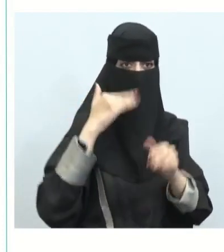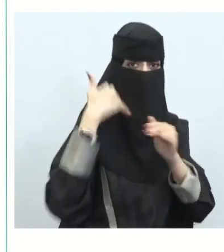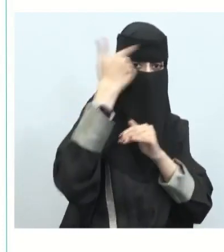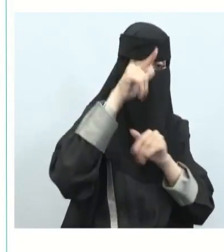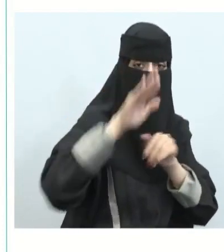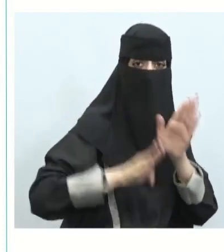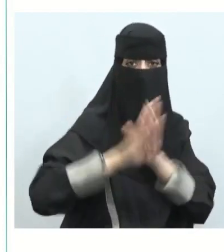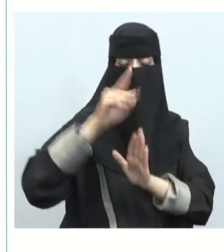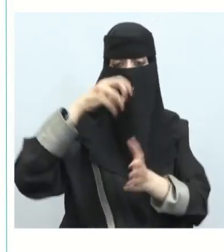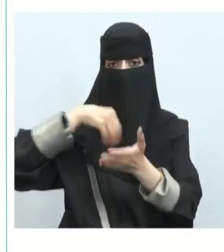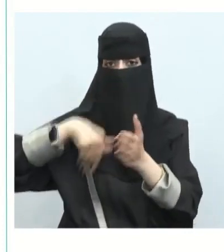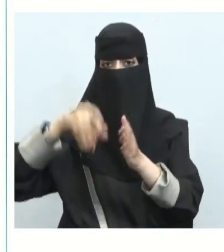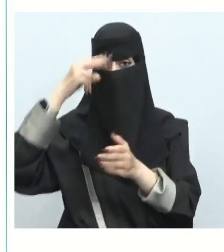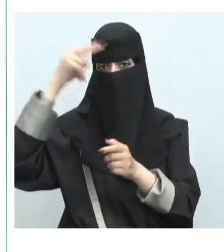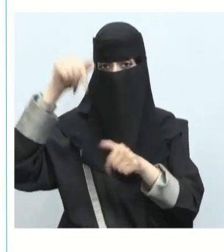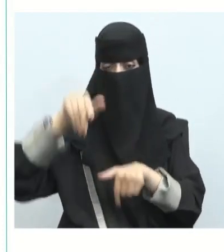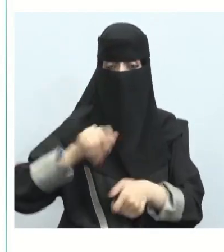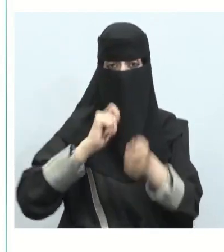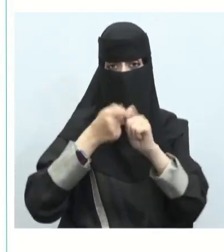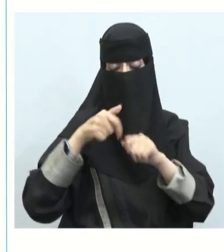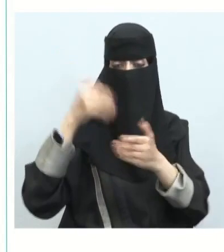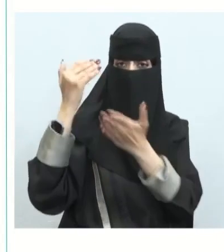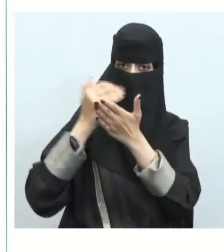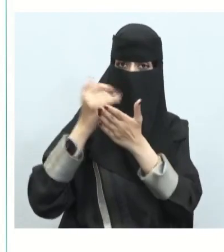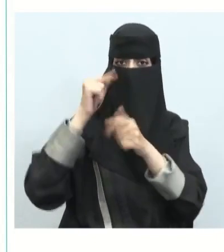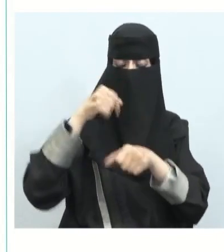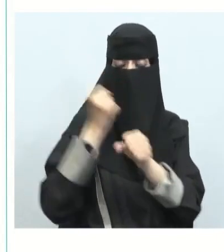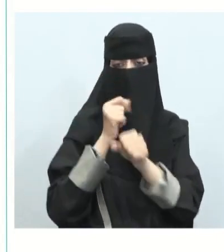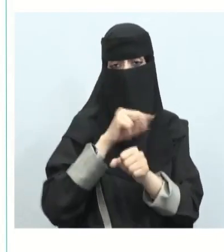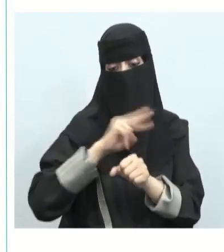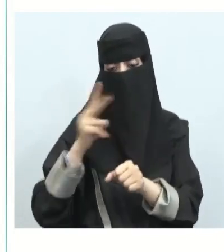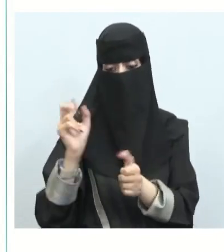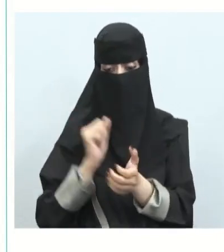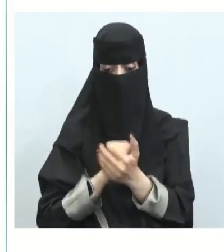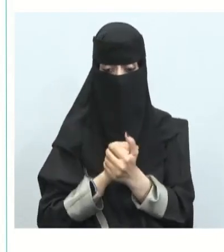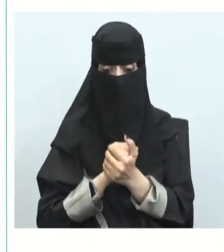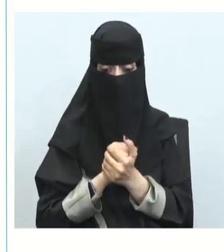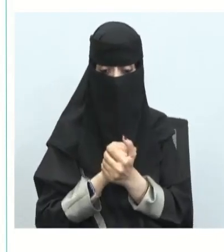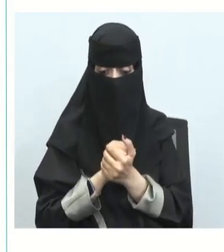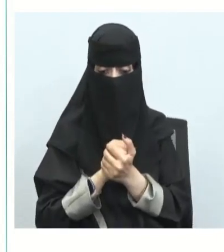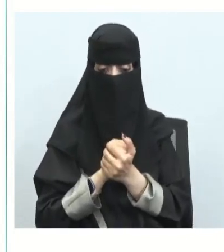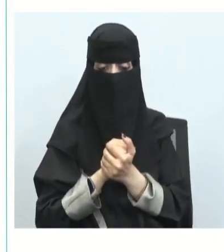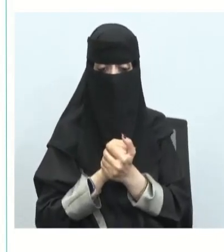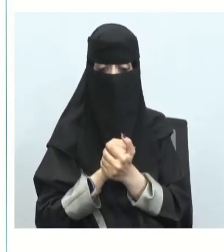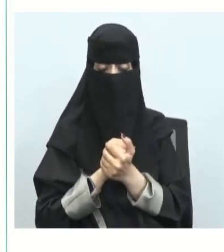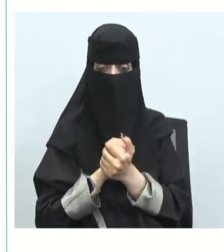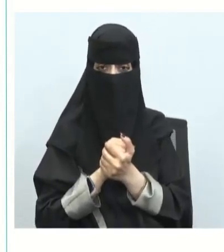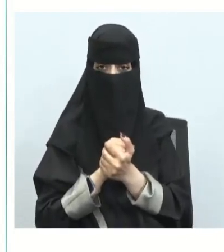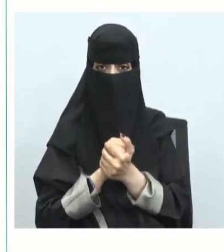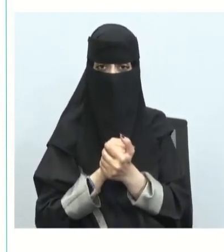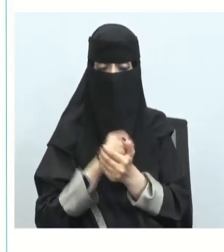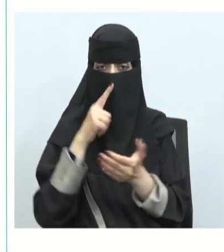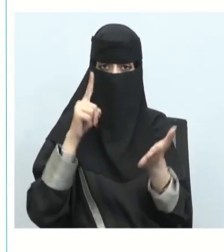تطوير الانظمه لذلك نلاحظ التغير الحاصل في الاقتصاد والوظائف المختلفه يجب عليهم كذلك ان